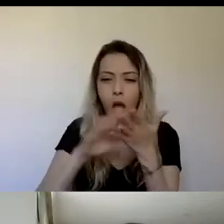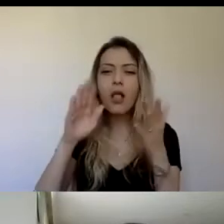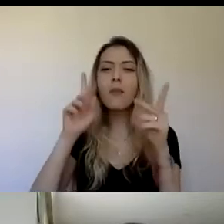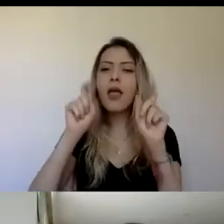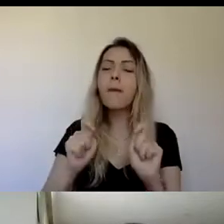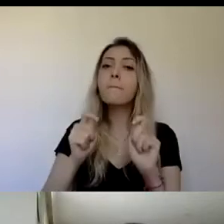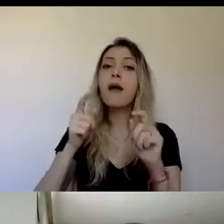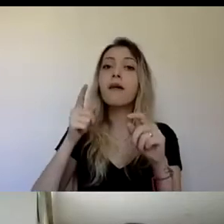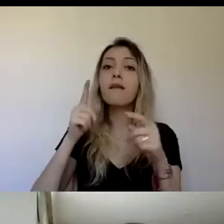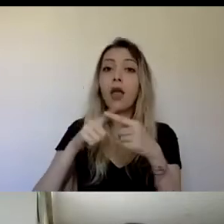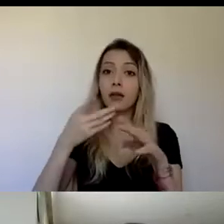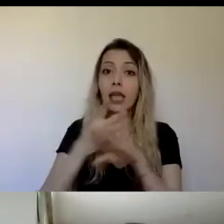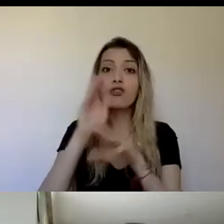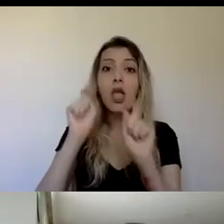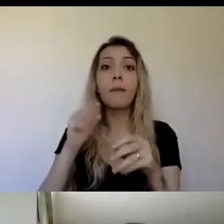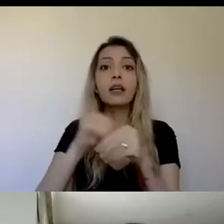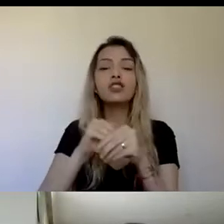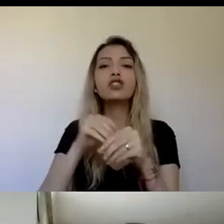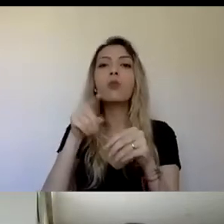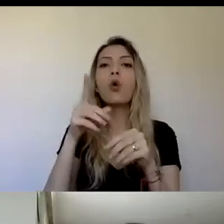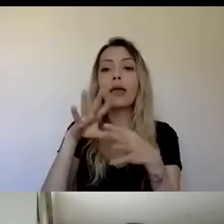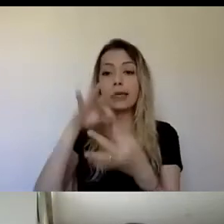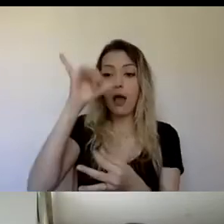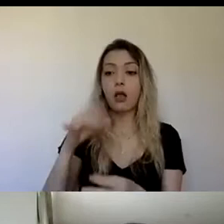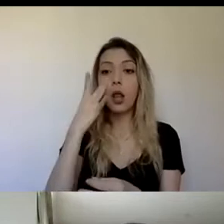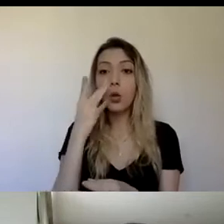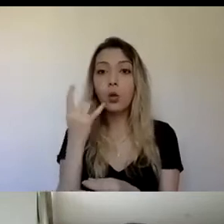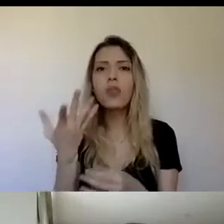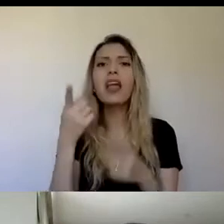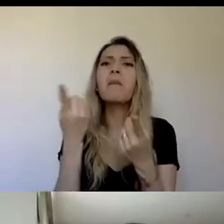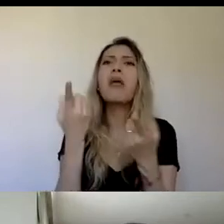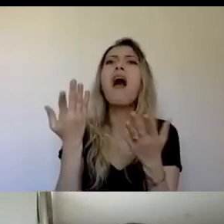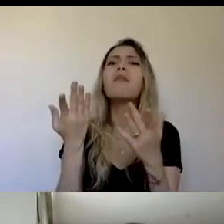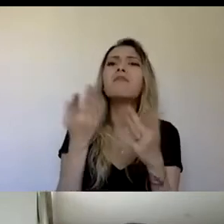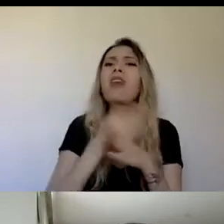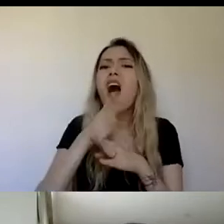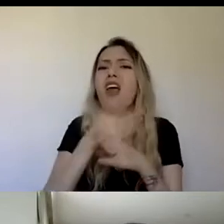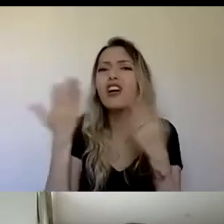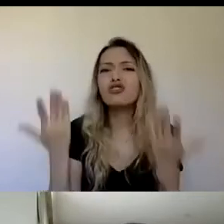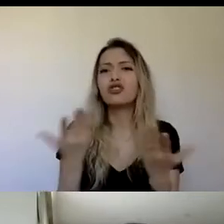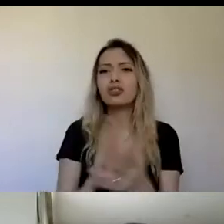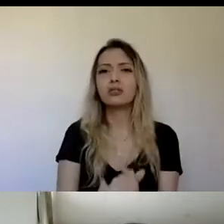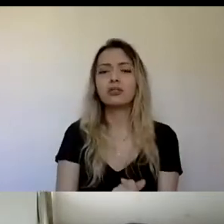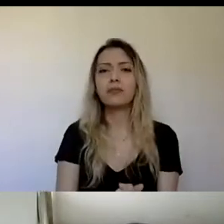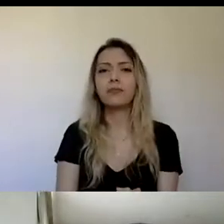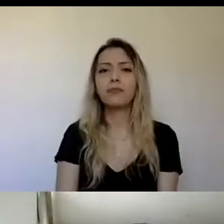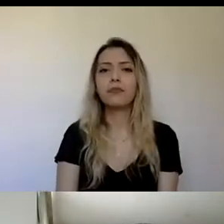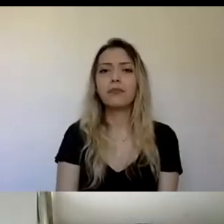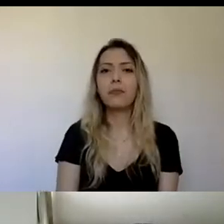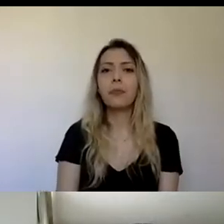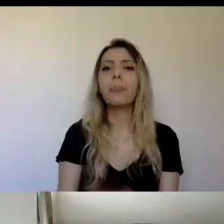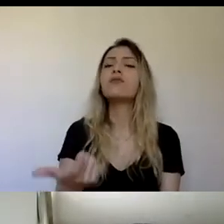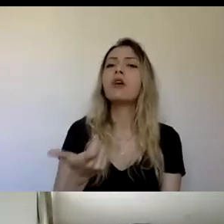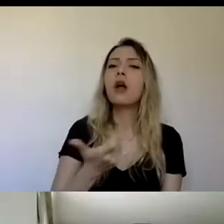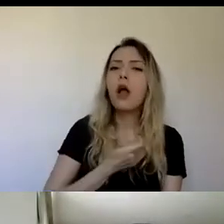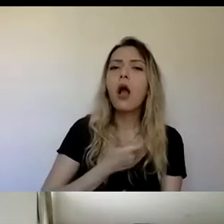bir araç insan hakları göstergeleri. Yasal önlemler, kamu yönetimi, adli, ekonomik, sosyal ve eğitsel